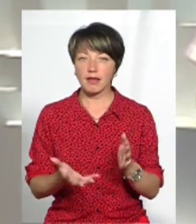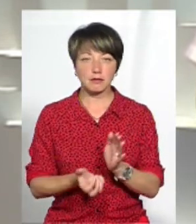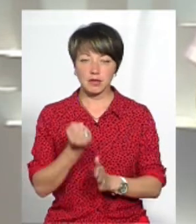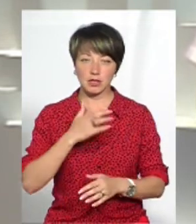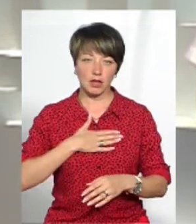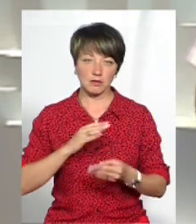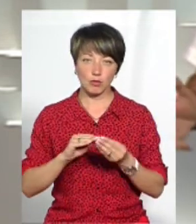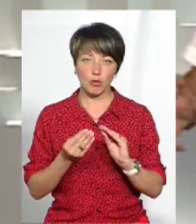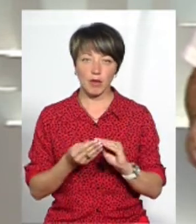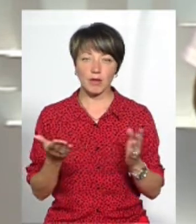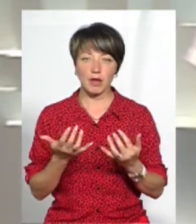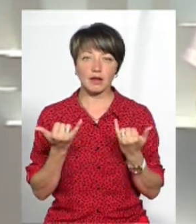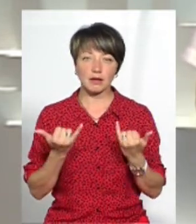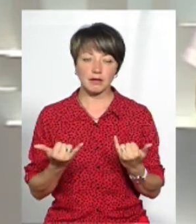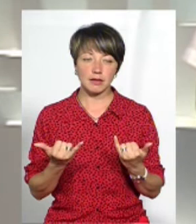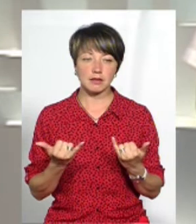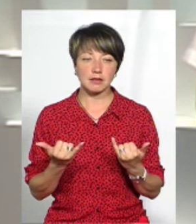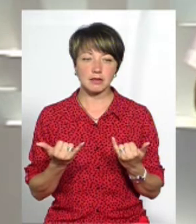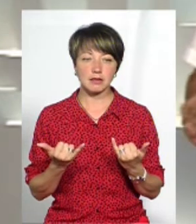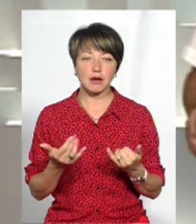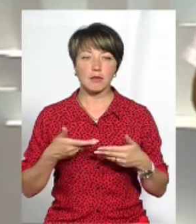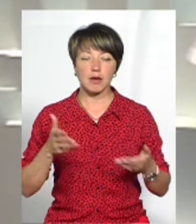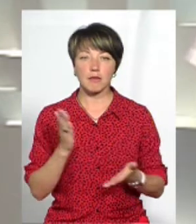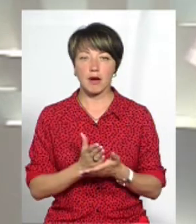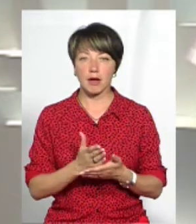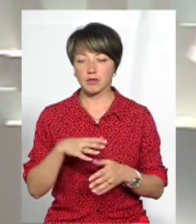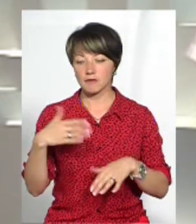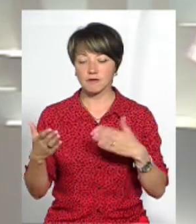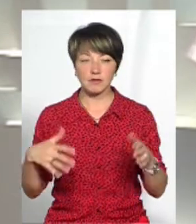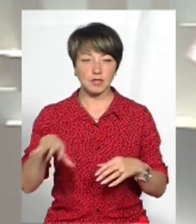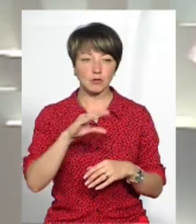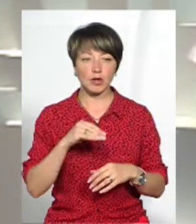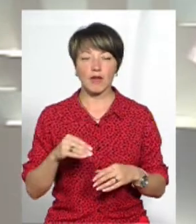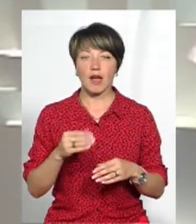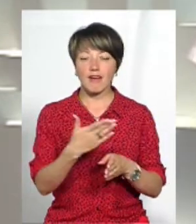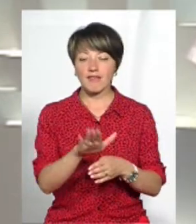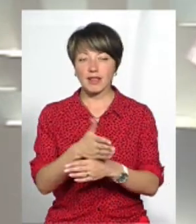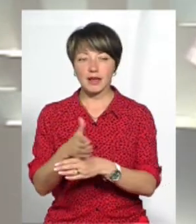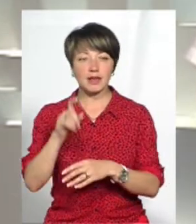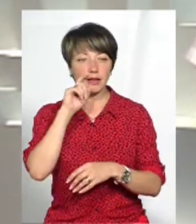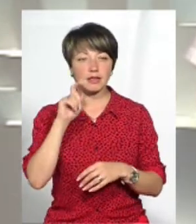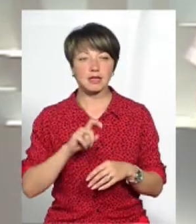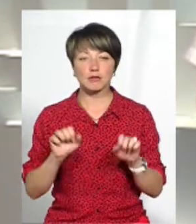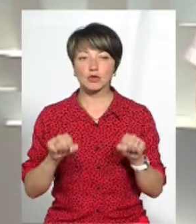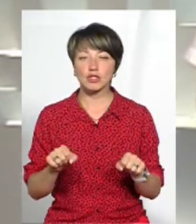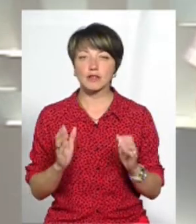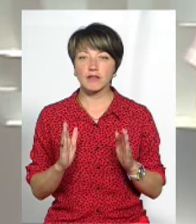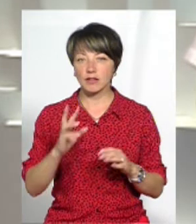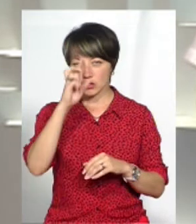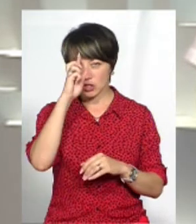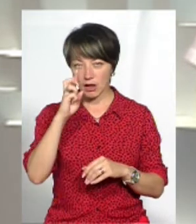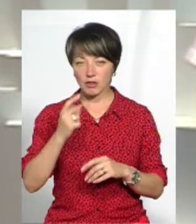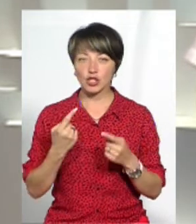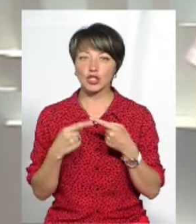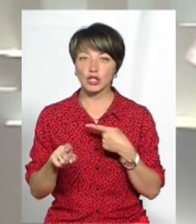проблем, які на нас, власне кажучи, ми маємо з усіх боків. Федералізація можлива в